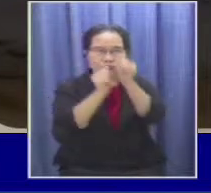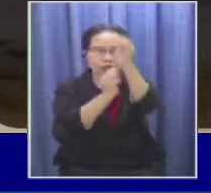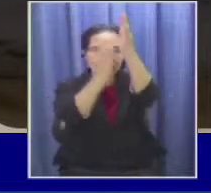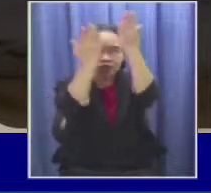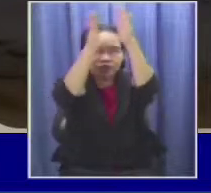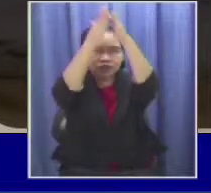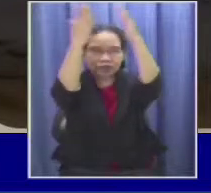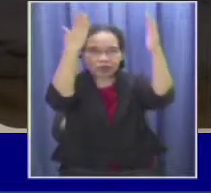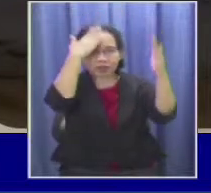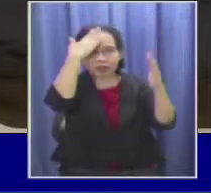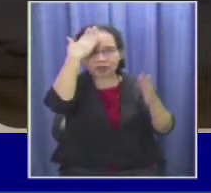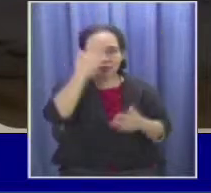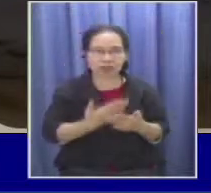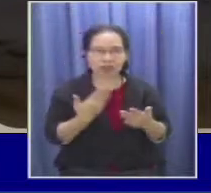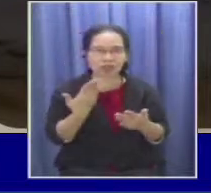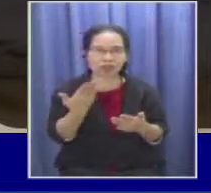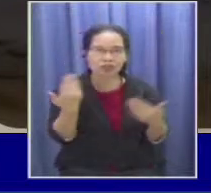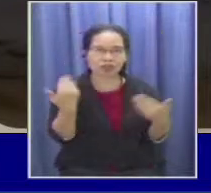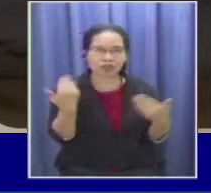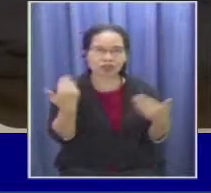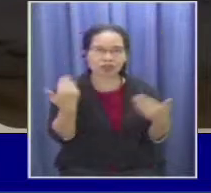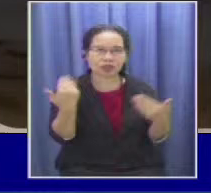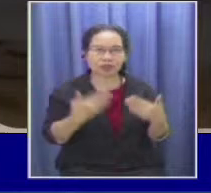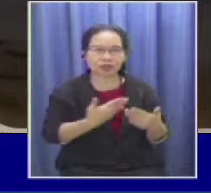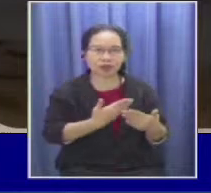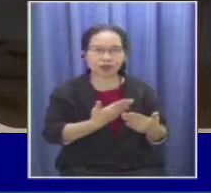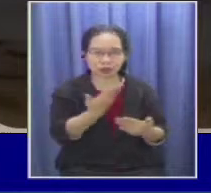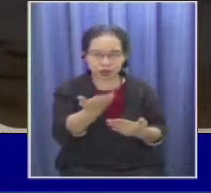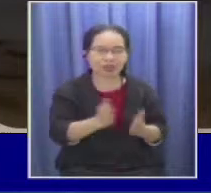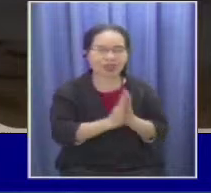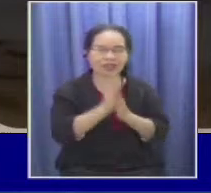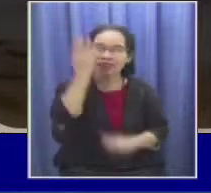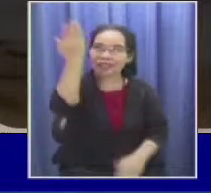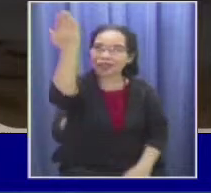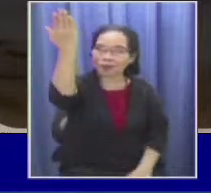nneɛma hia mo ansa na mo abisa no